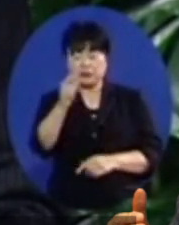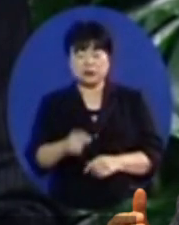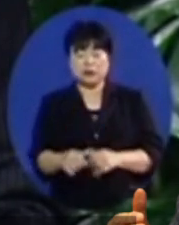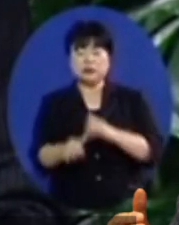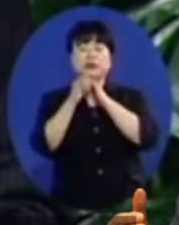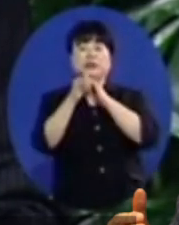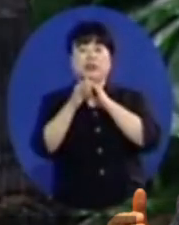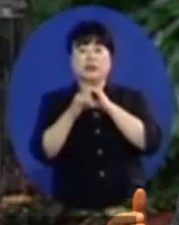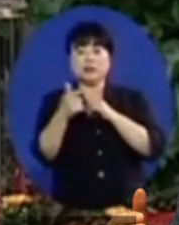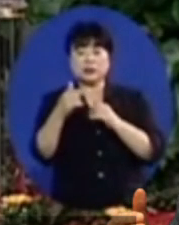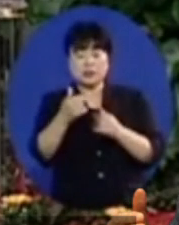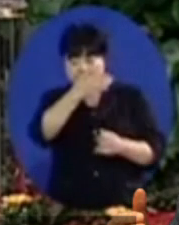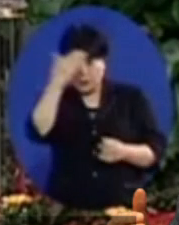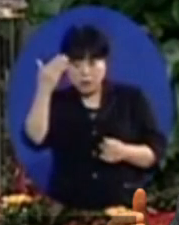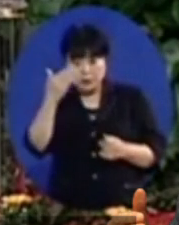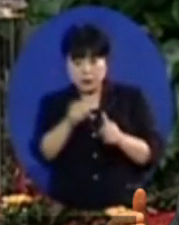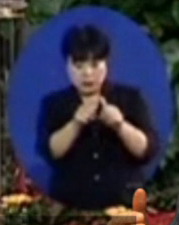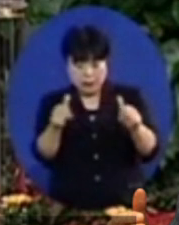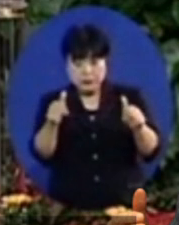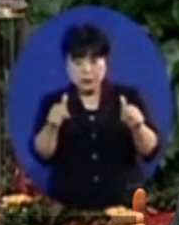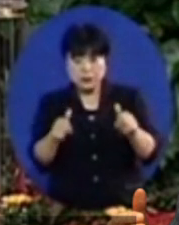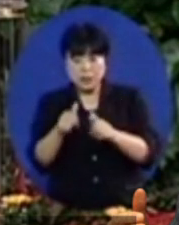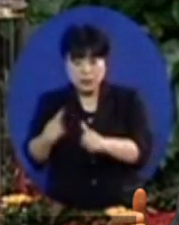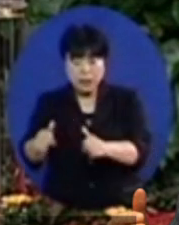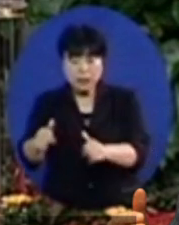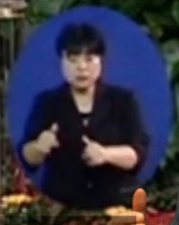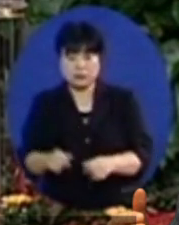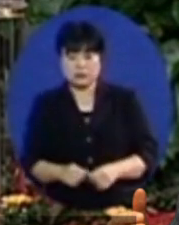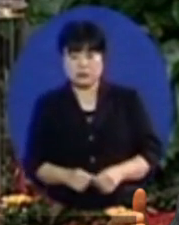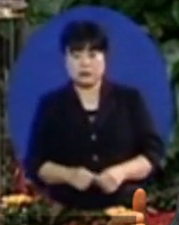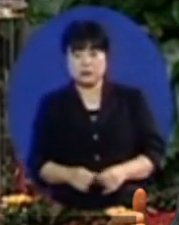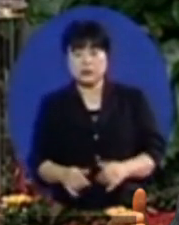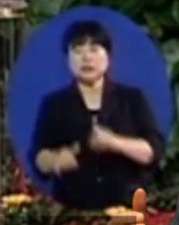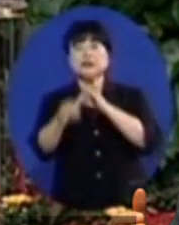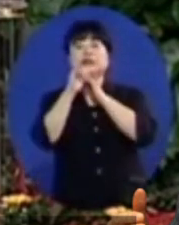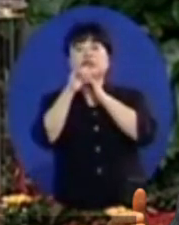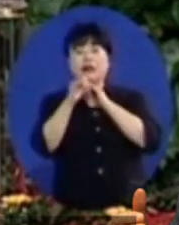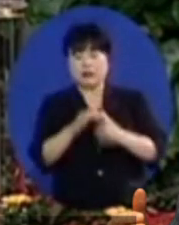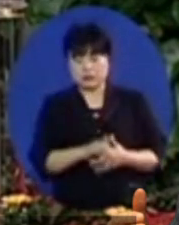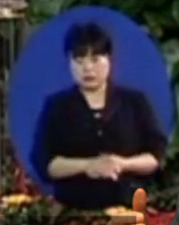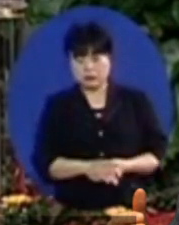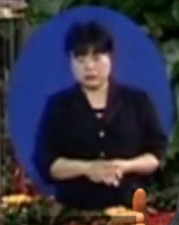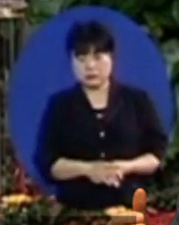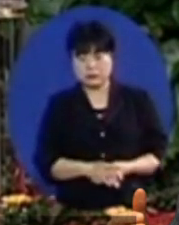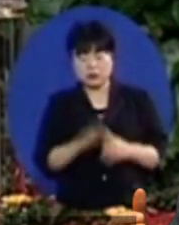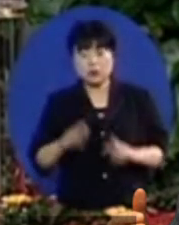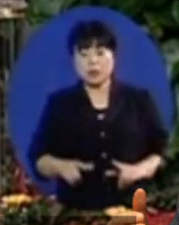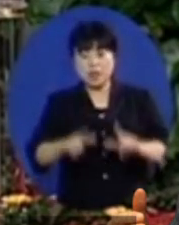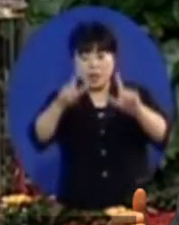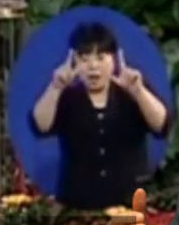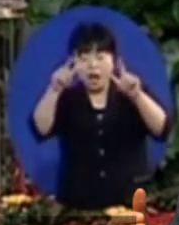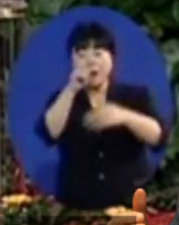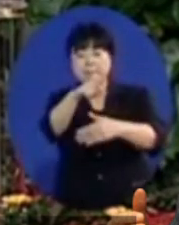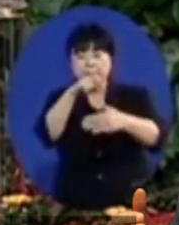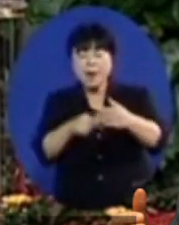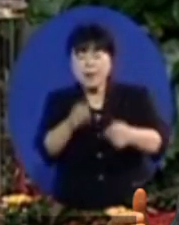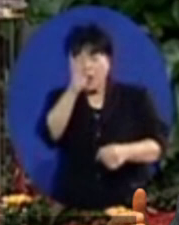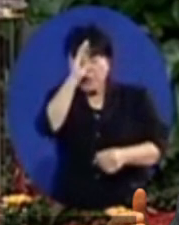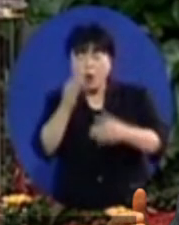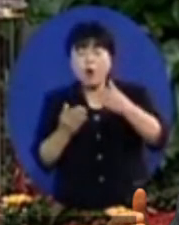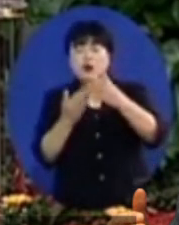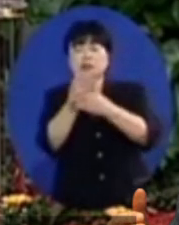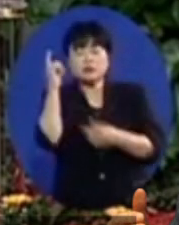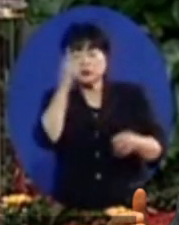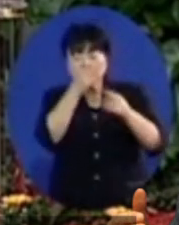듣고 6명의 젊은 남녀가 따라서 자살을 했습니다. 오늘날 이처럼 마음이 병들고